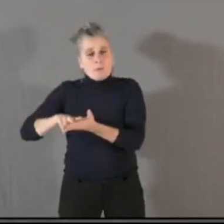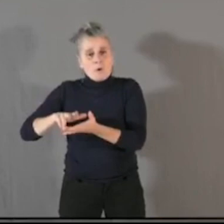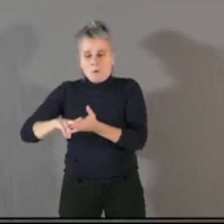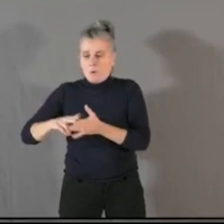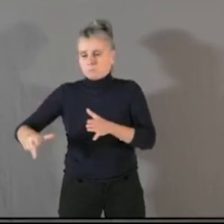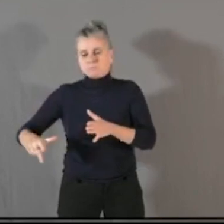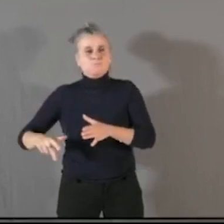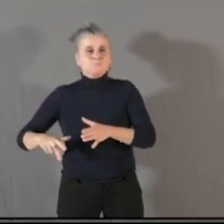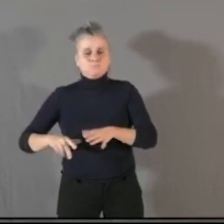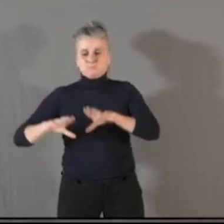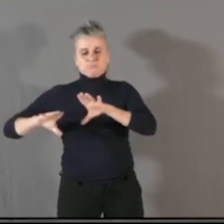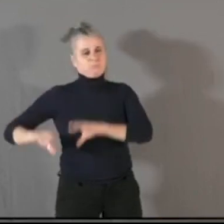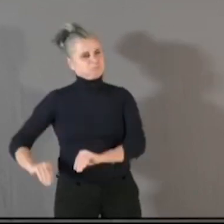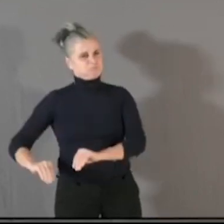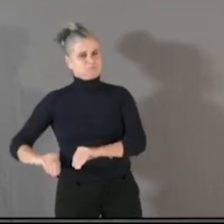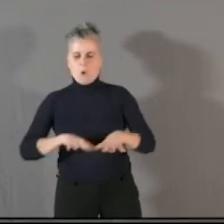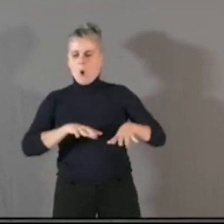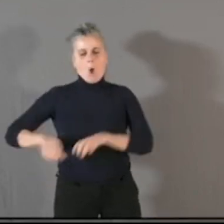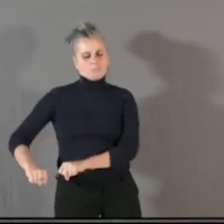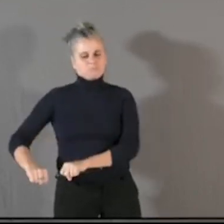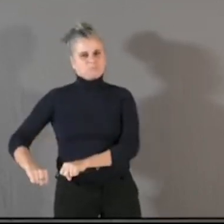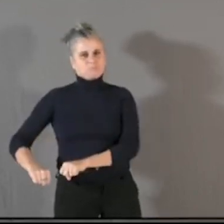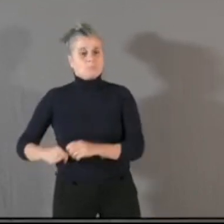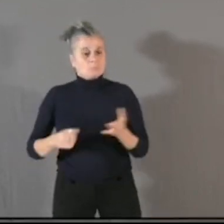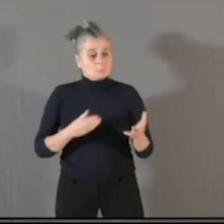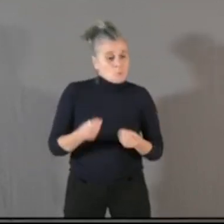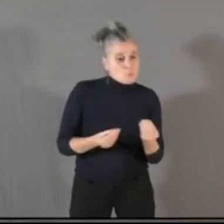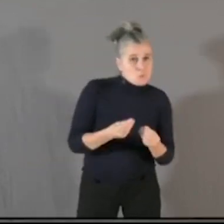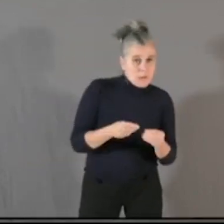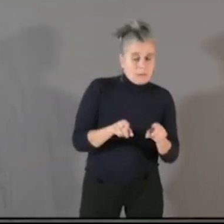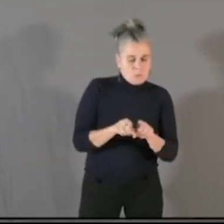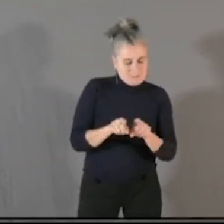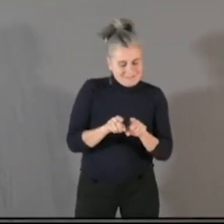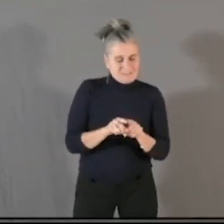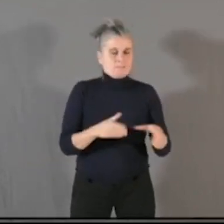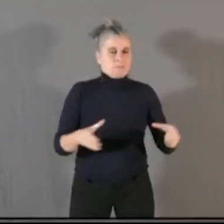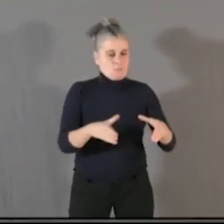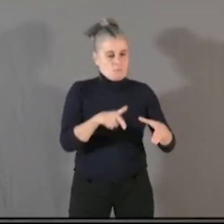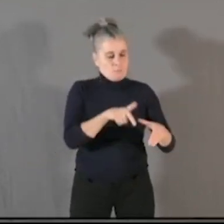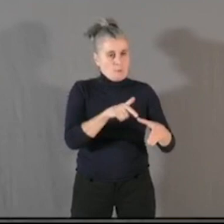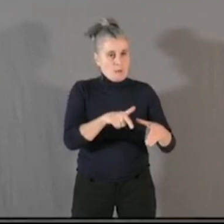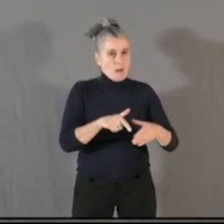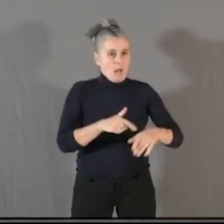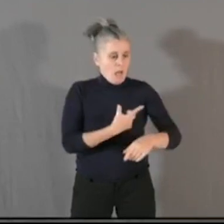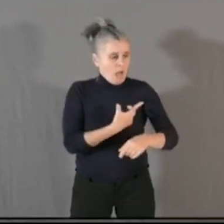qui pourrissent la vie des Marseillais, et vraiment dans tous les sens du terme.